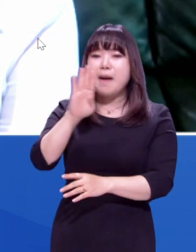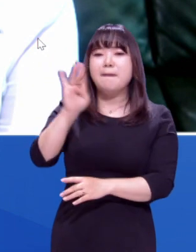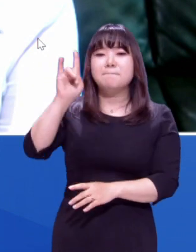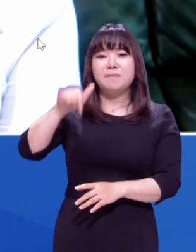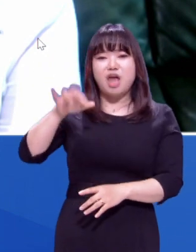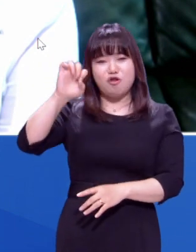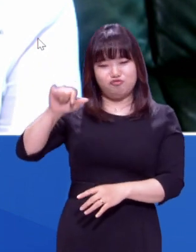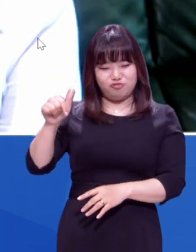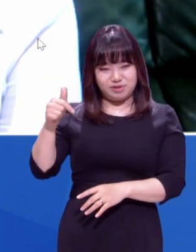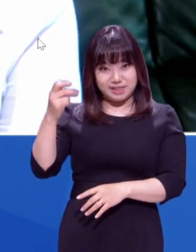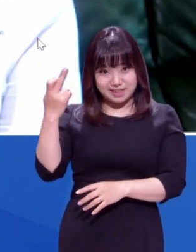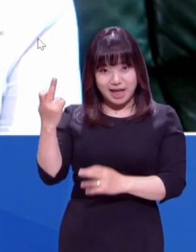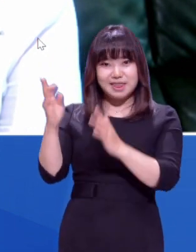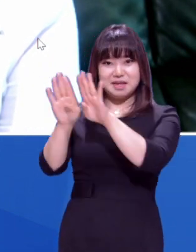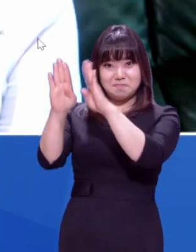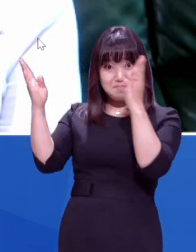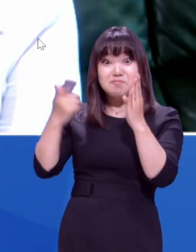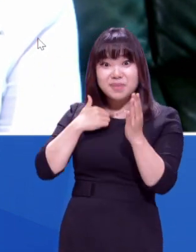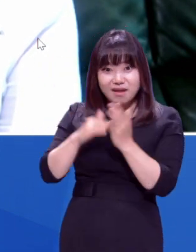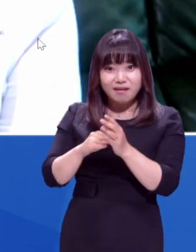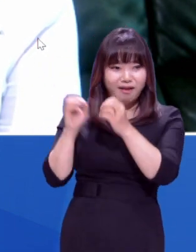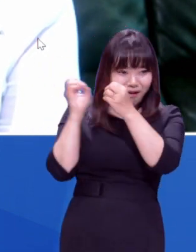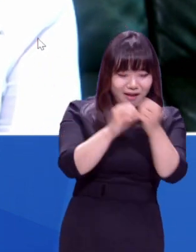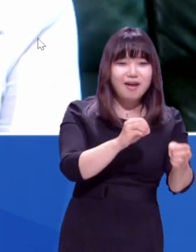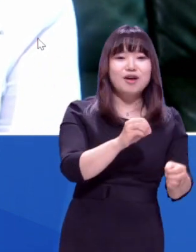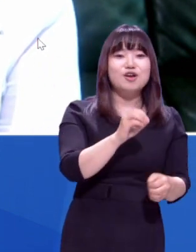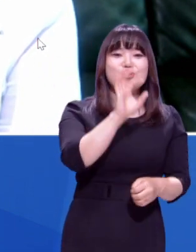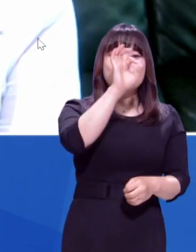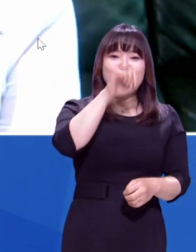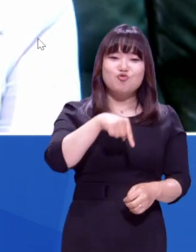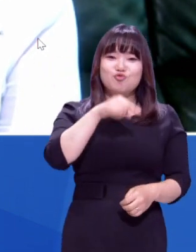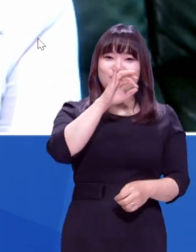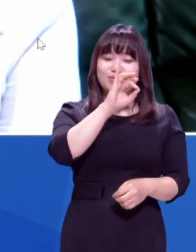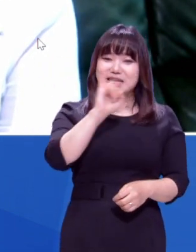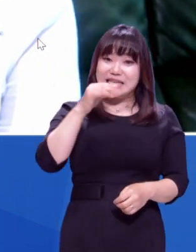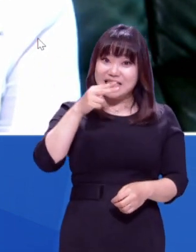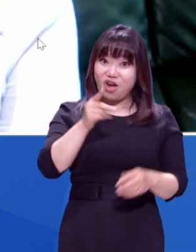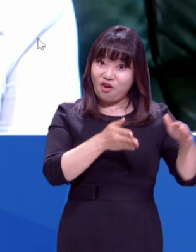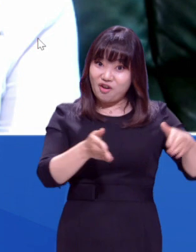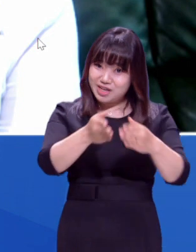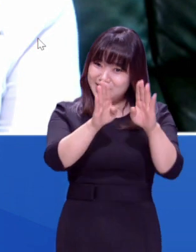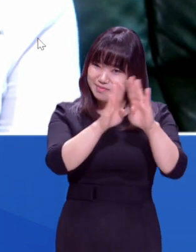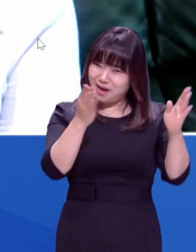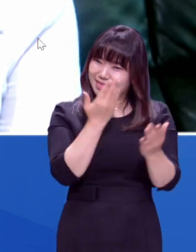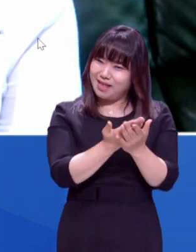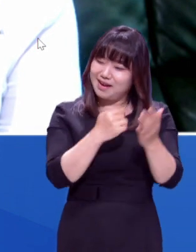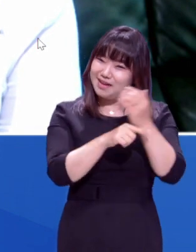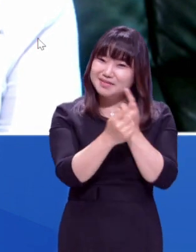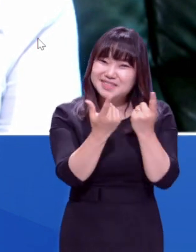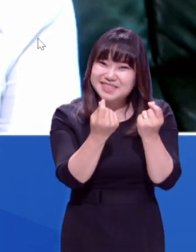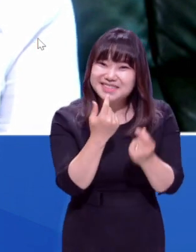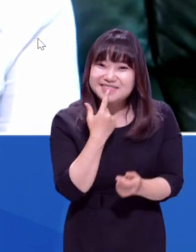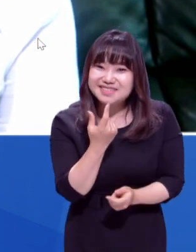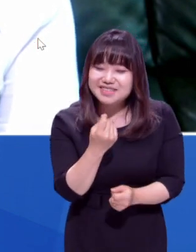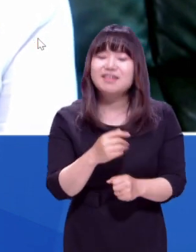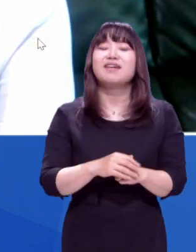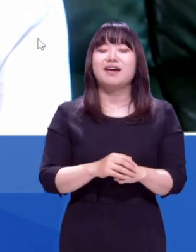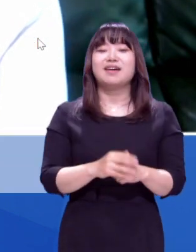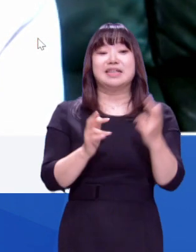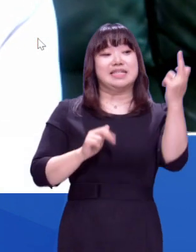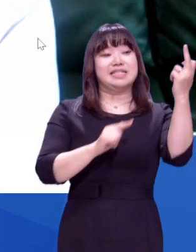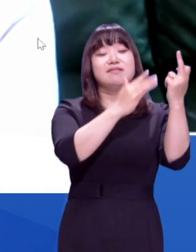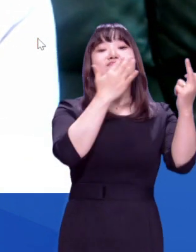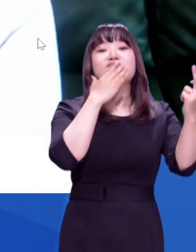만에 시민들의 품으로 돌아갔으니 이 북한산 우이령길도 좀 상시 개방하자는 의미로 보여집니다. 네, 그렇다면 이 등산객은 물론